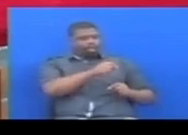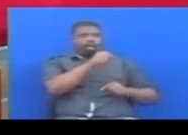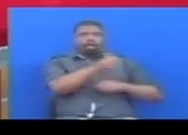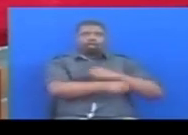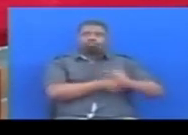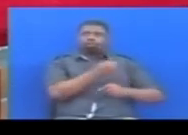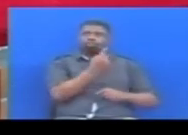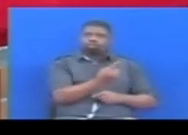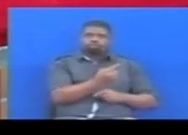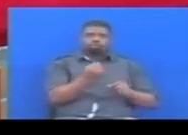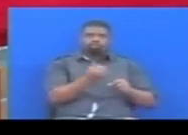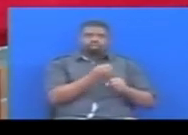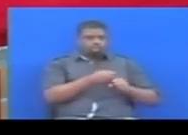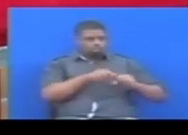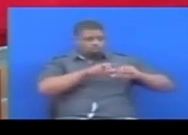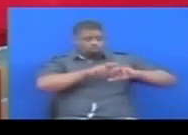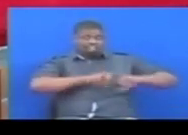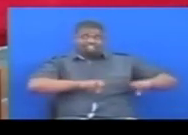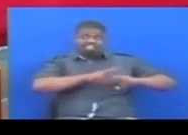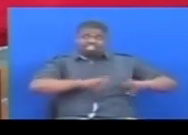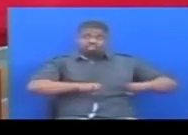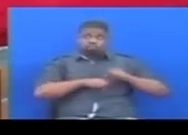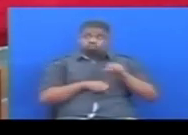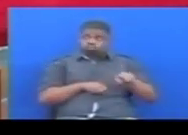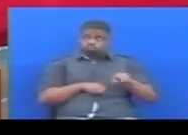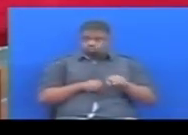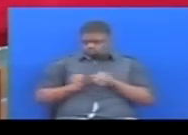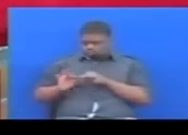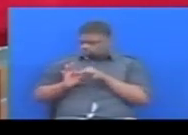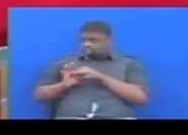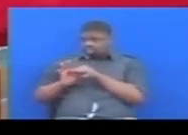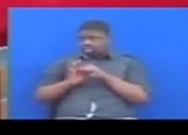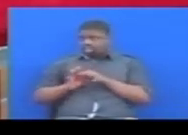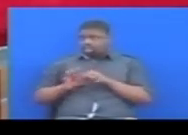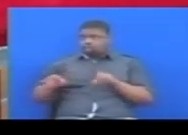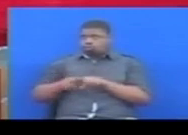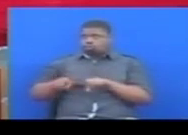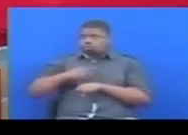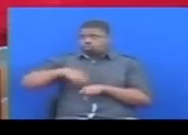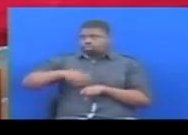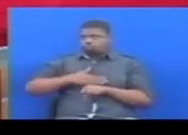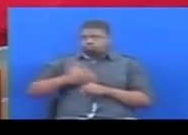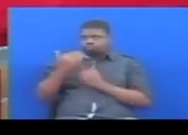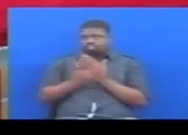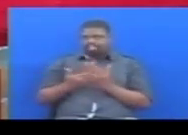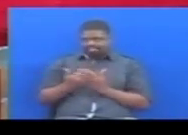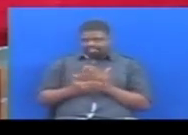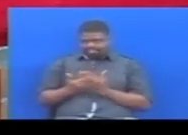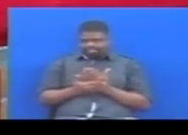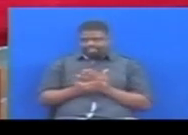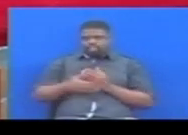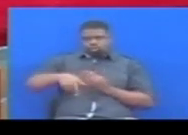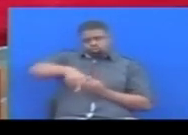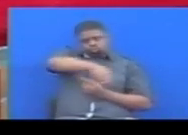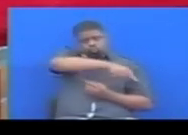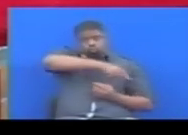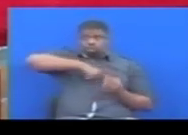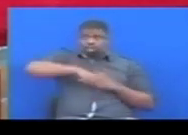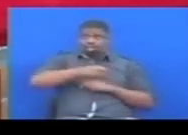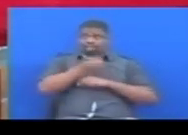wa utafiti huu kwa kushirikiana na wenzetu wa nchi zinazozunguka ziwa hili Tanganyika